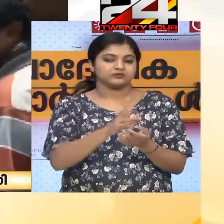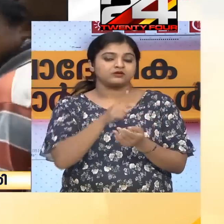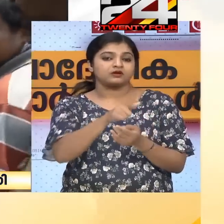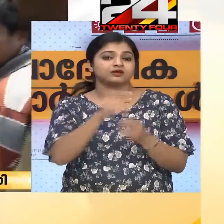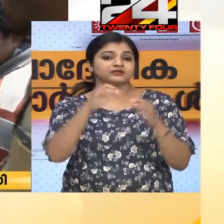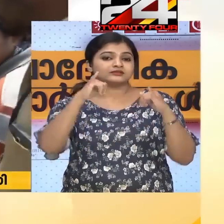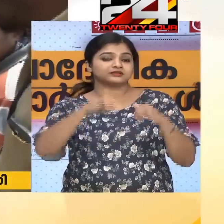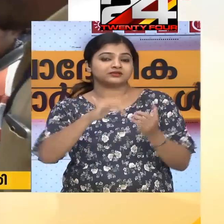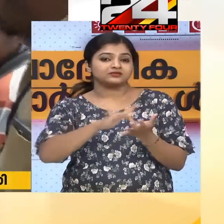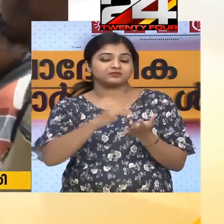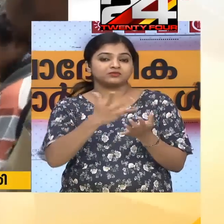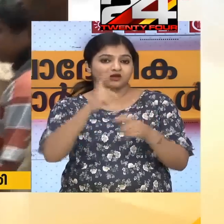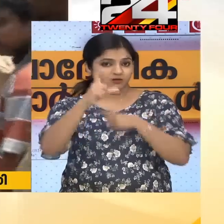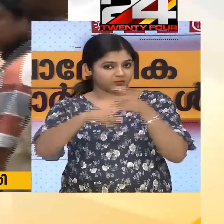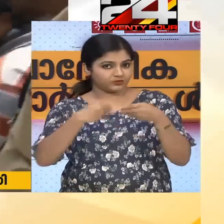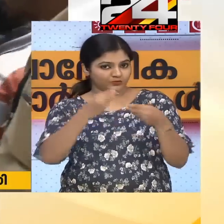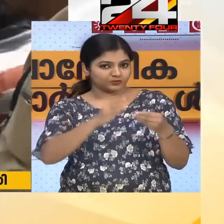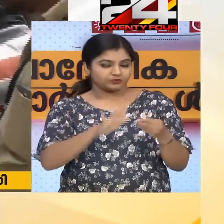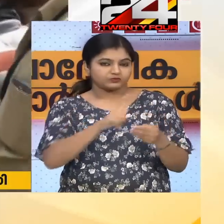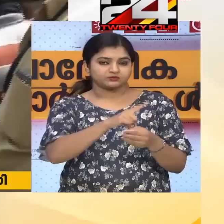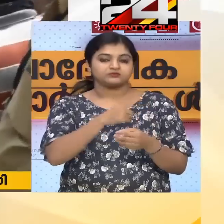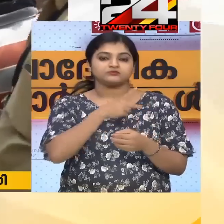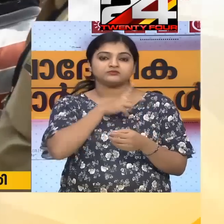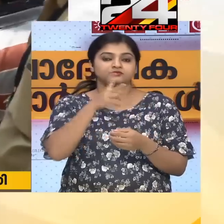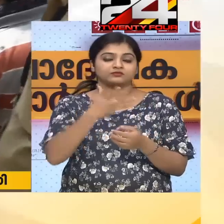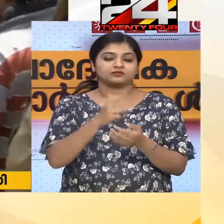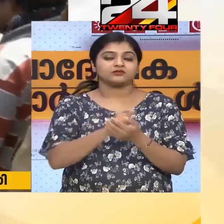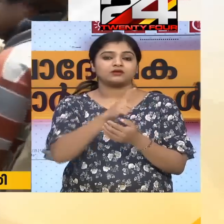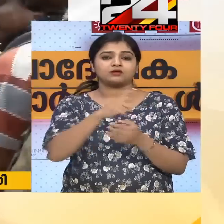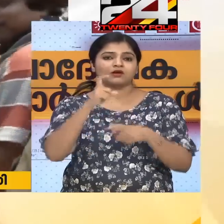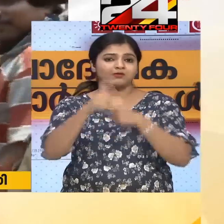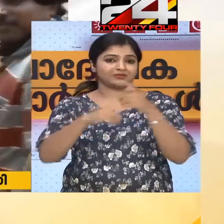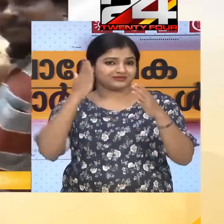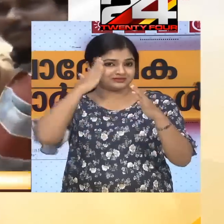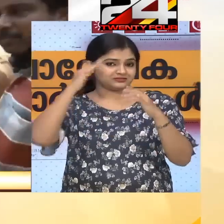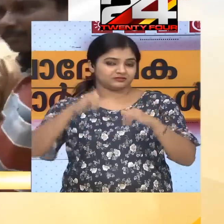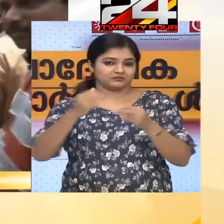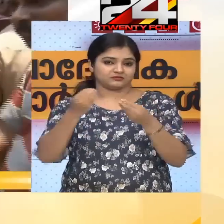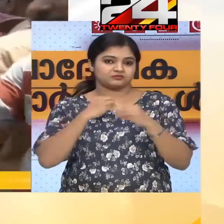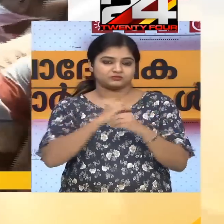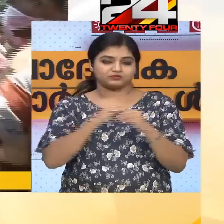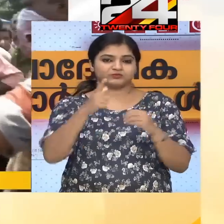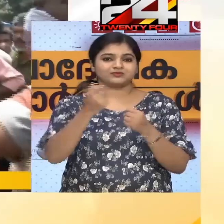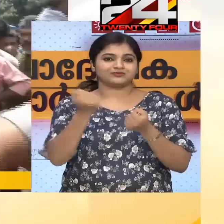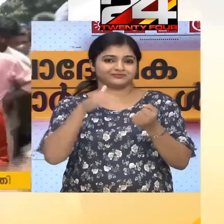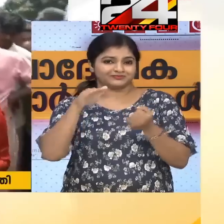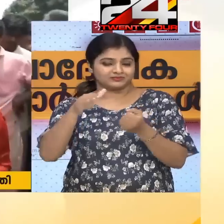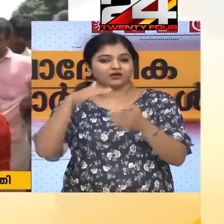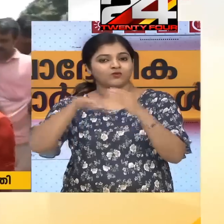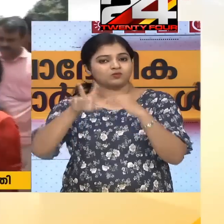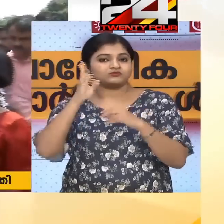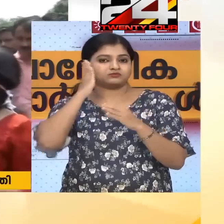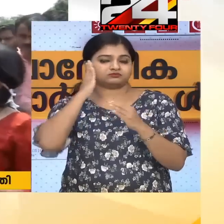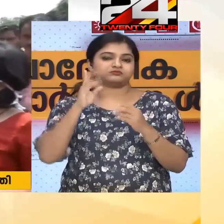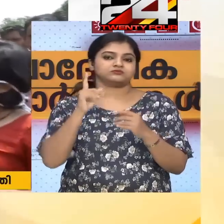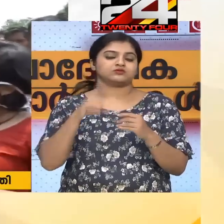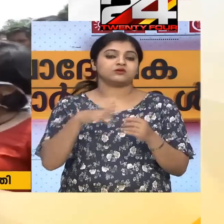കമ്പനിയുടെ വകയാണെന്ന് അറിയാം? ഒന്നുമില്ല, ഈ പാർക്കിങ്ങിൽ കിടന്നോളണം, വേറെ ഒന്നുമില്ല. വേറെ പിന്നെ നമ്മൾ സ്വന്തം കയ്യിൽ നിന്ന് കാശെടുത്ത് റൂം